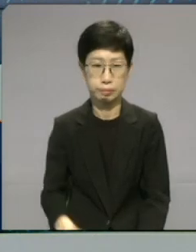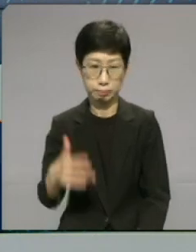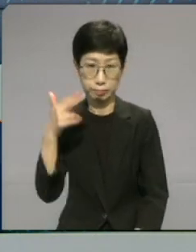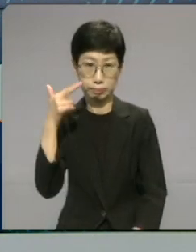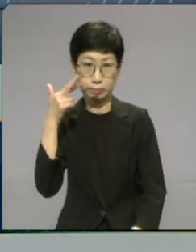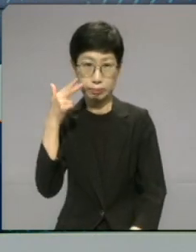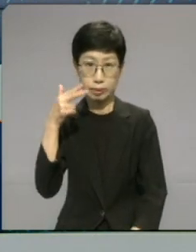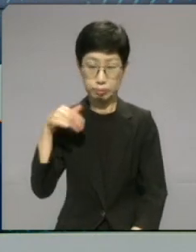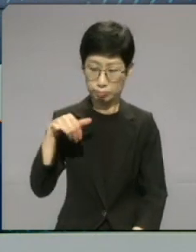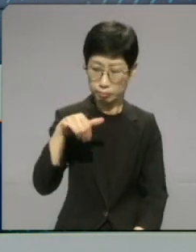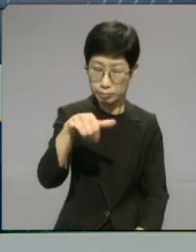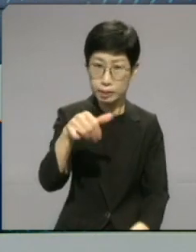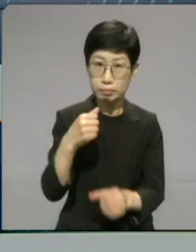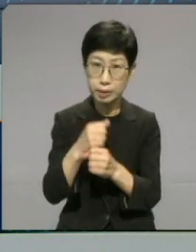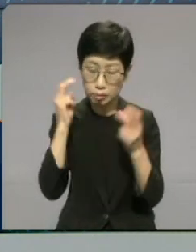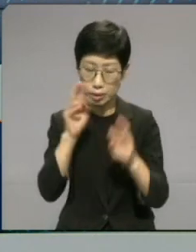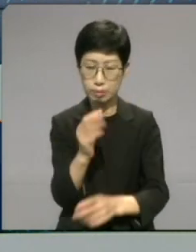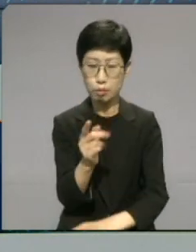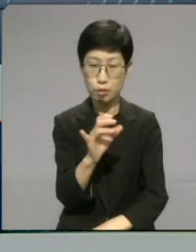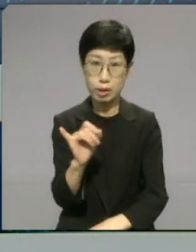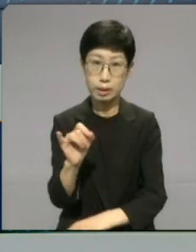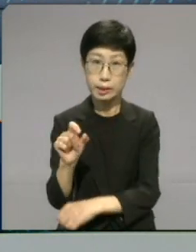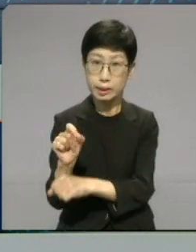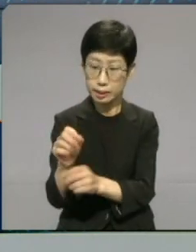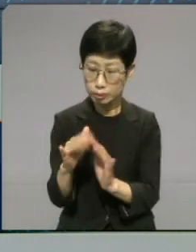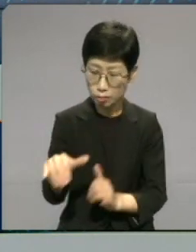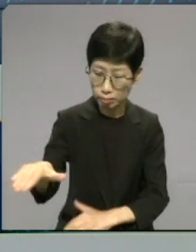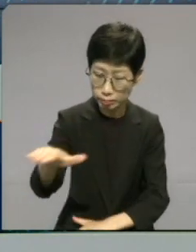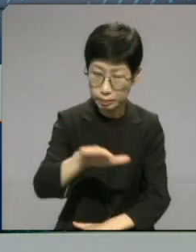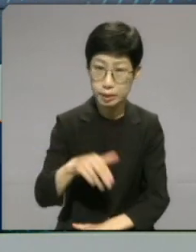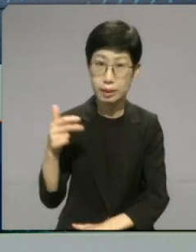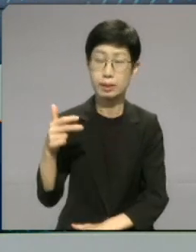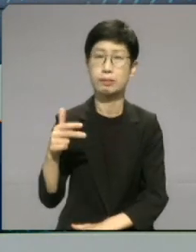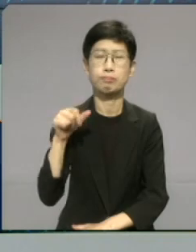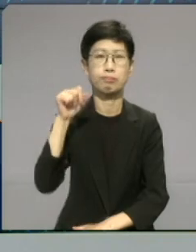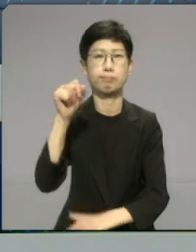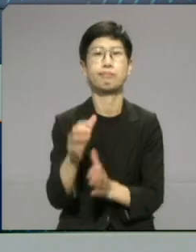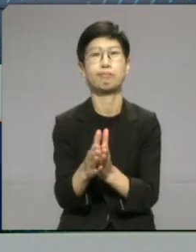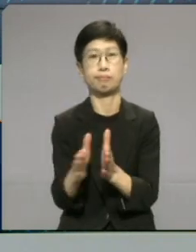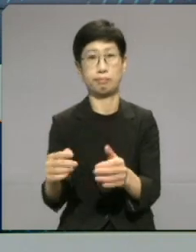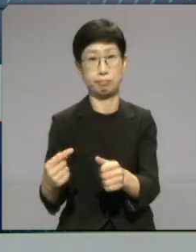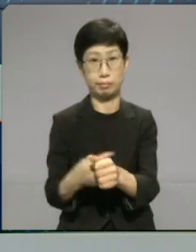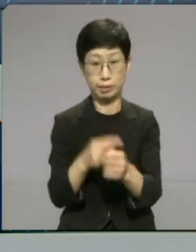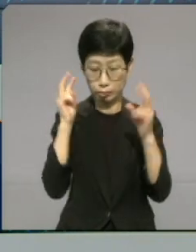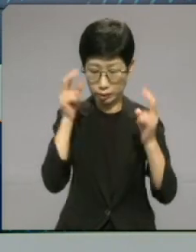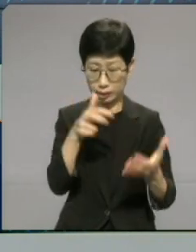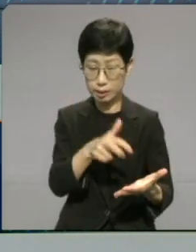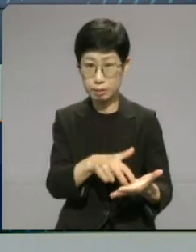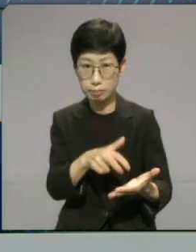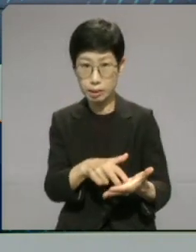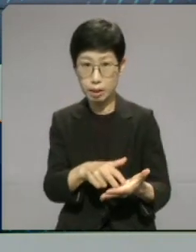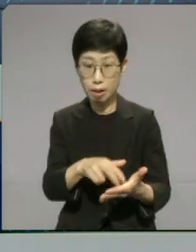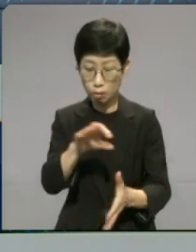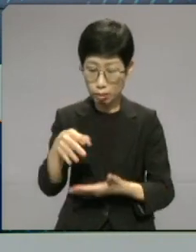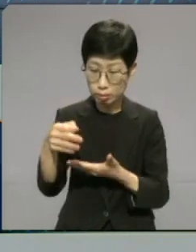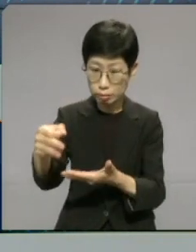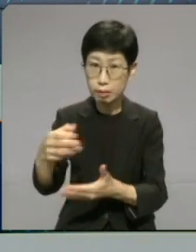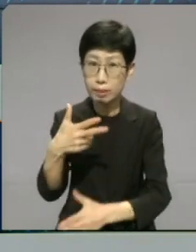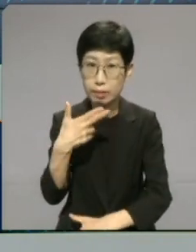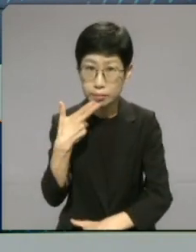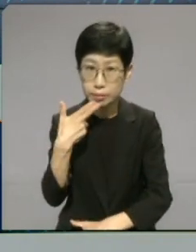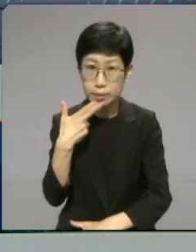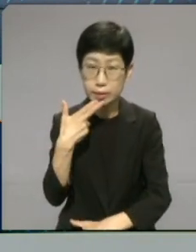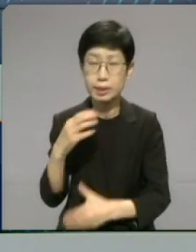미국의 항공기재 조사 보잉 노동자들이 지난 부부터 파업에 돌입하자 측기 대규모 무급 임시 휴직을